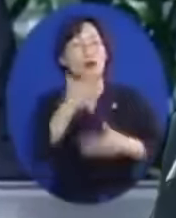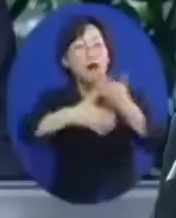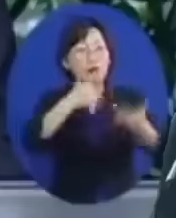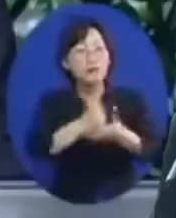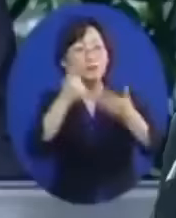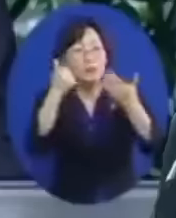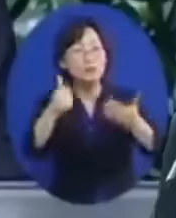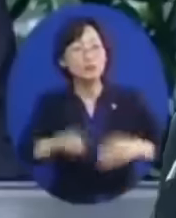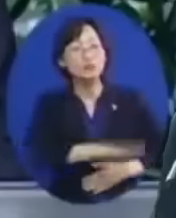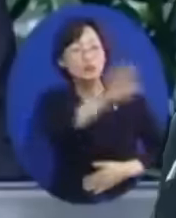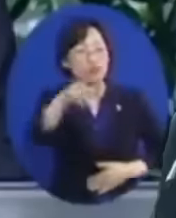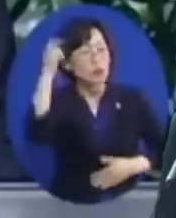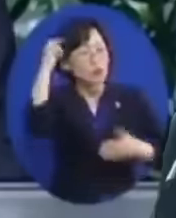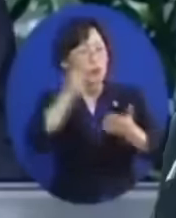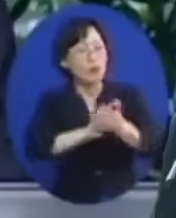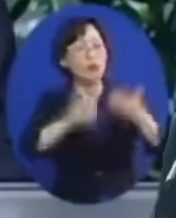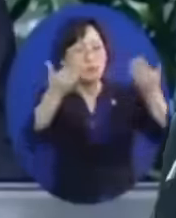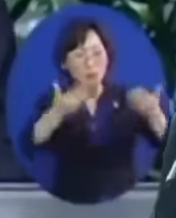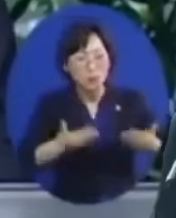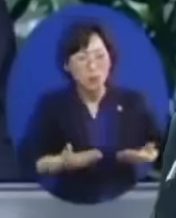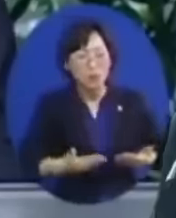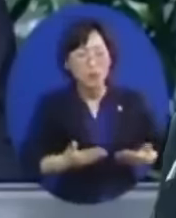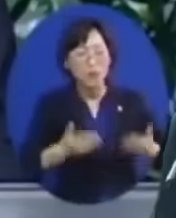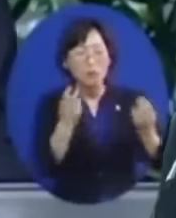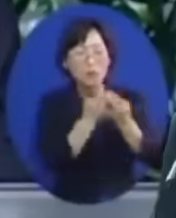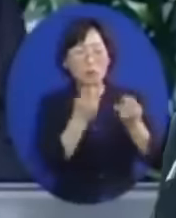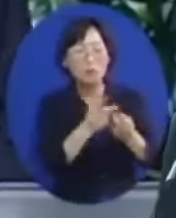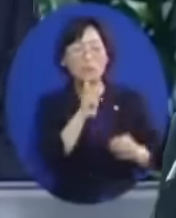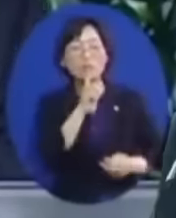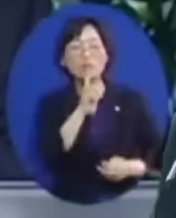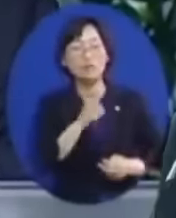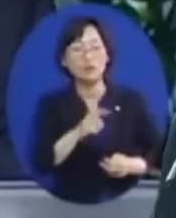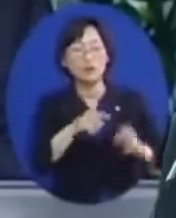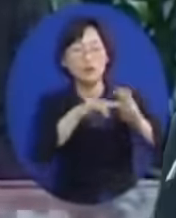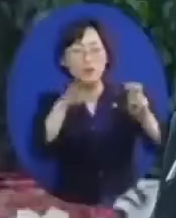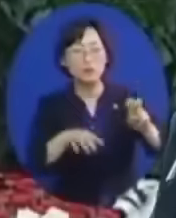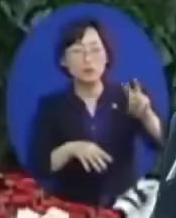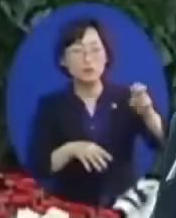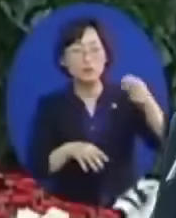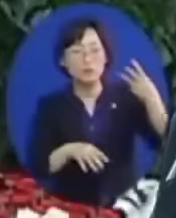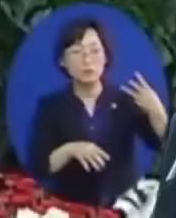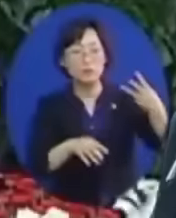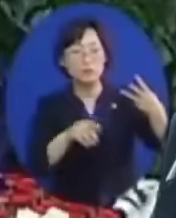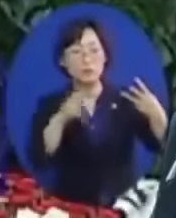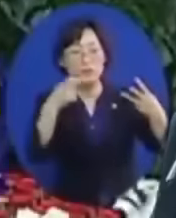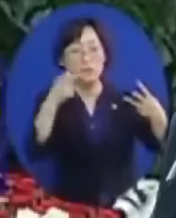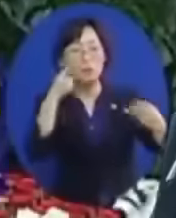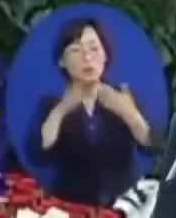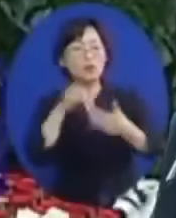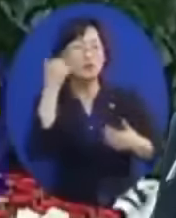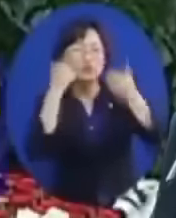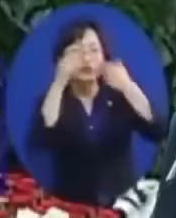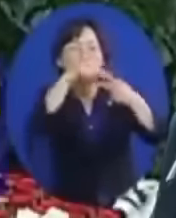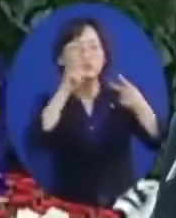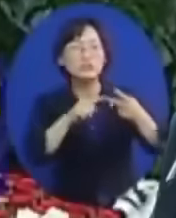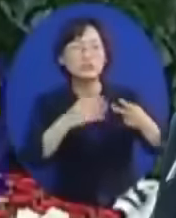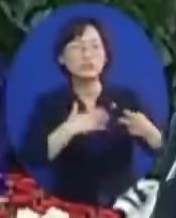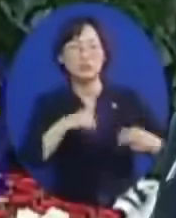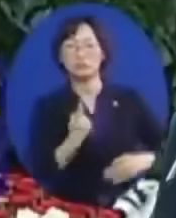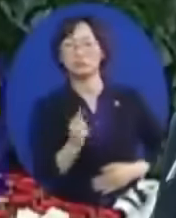하나님께서 우리에게 평안을 얻는 길이라고 말하고 있는 것입니다. 마태복음 23장 12절에 누구든지 자기를 높이는 자는